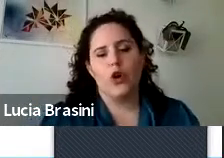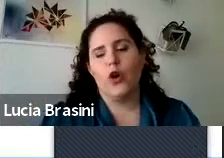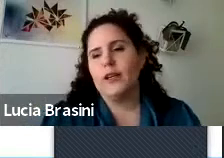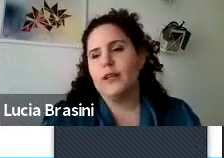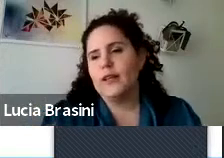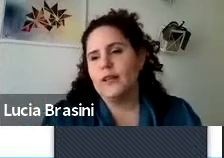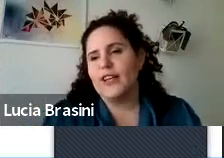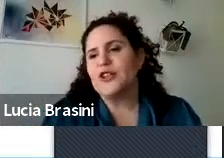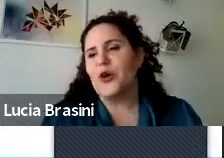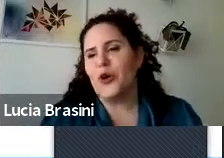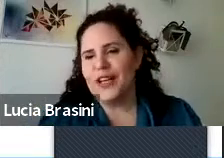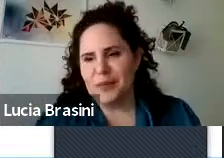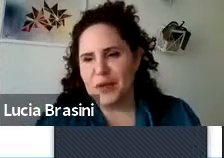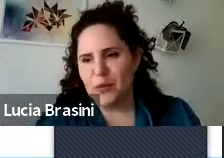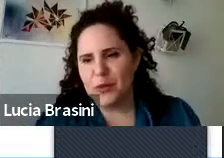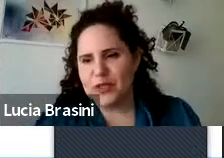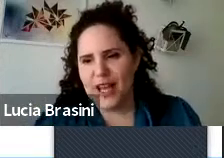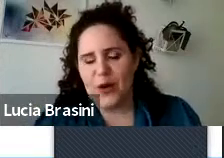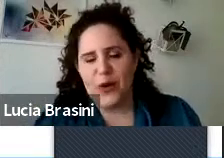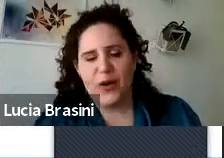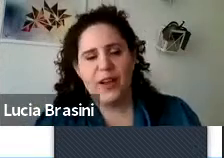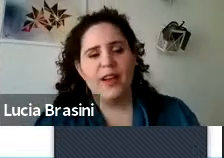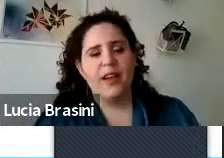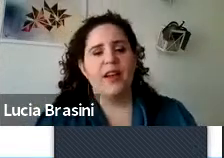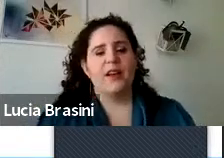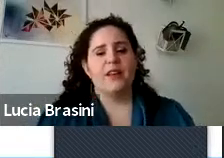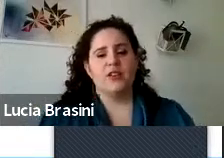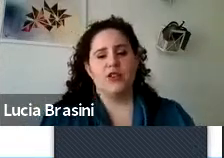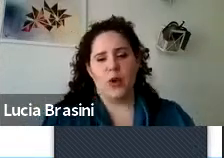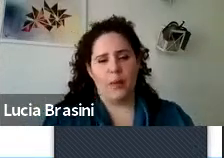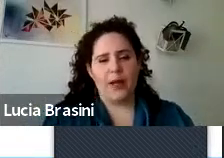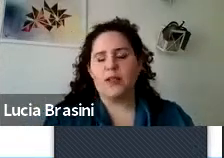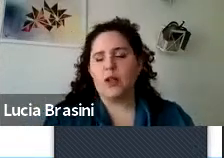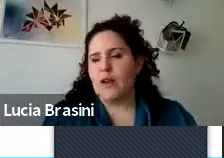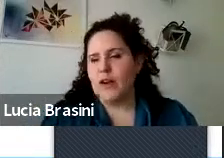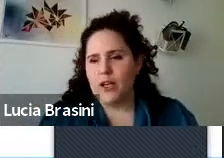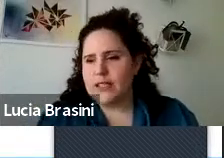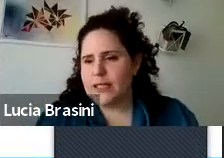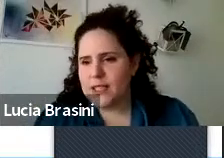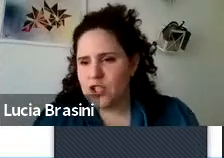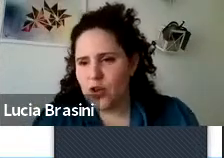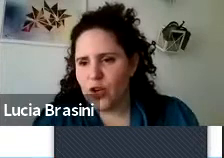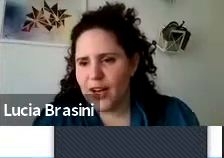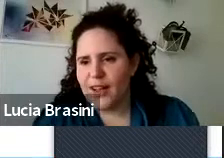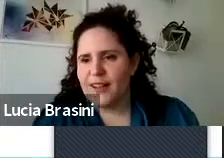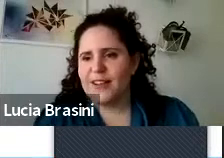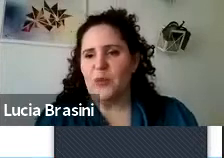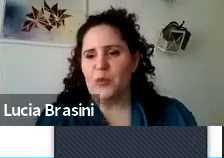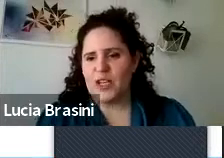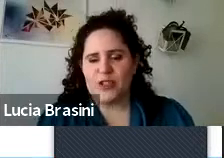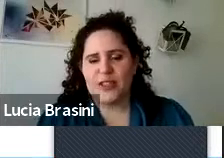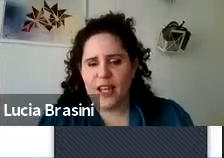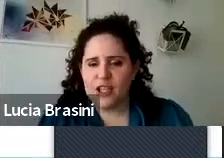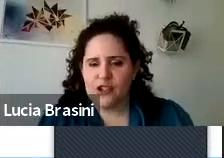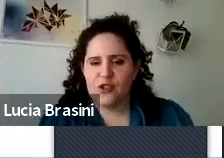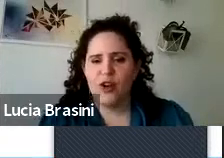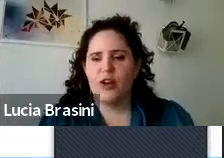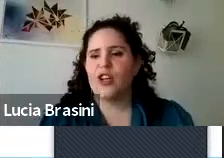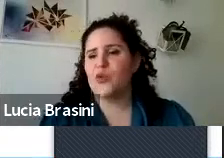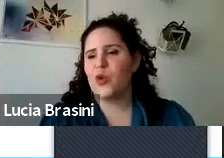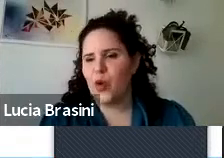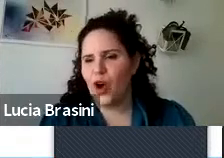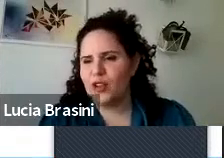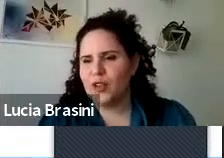quali sono i ritorni per il museo? Sicuramente una valorizzazione del museo